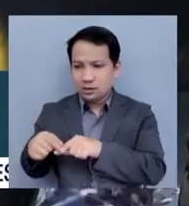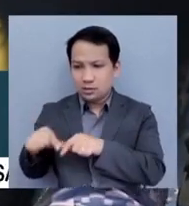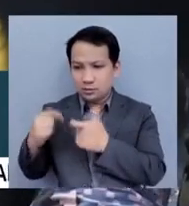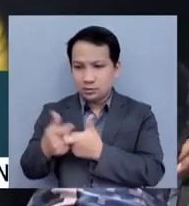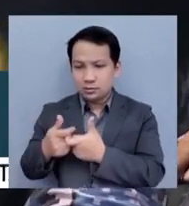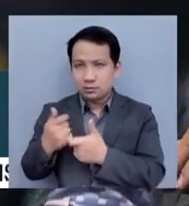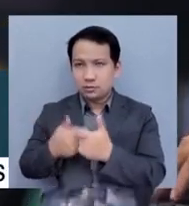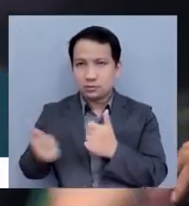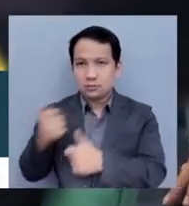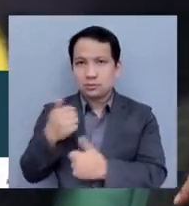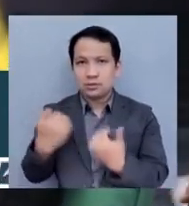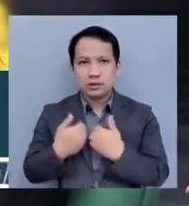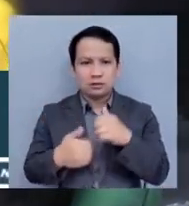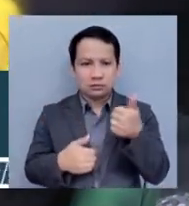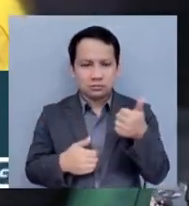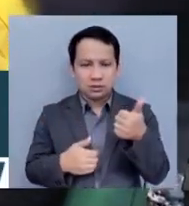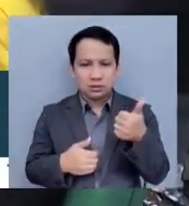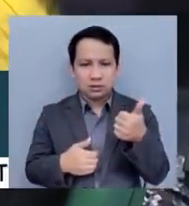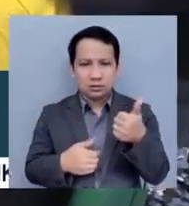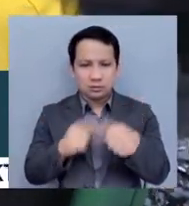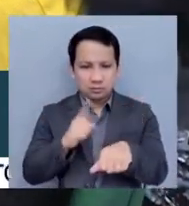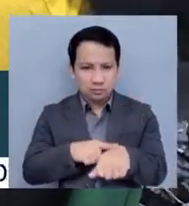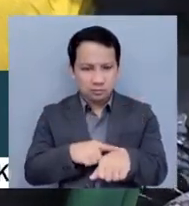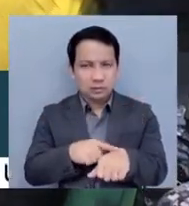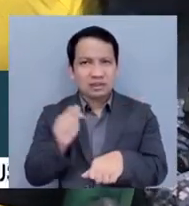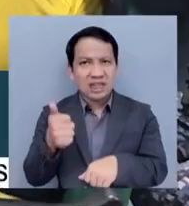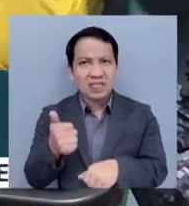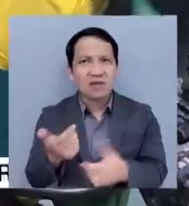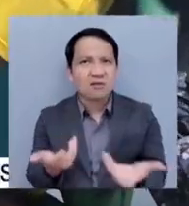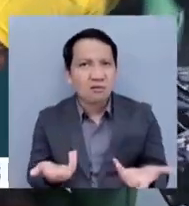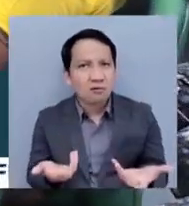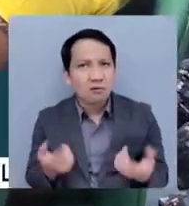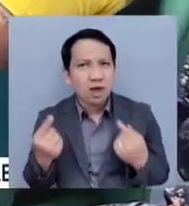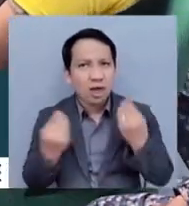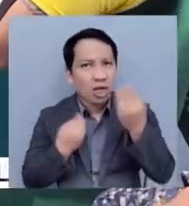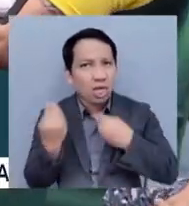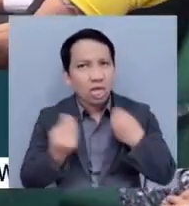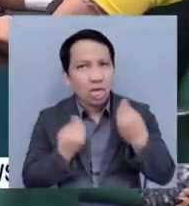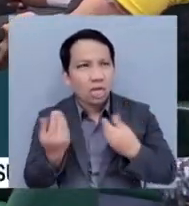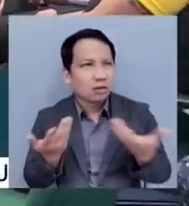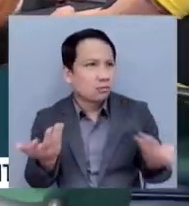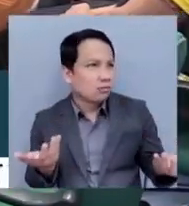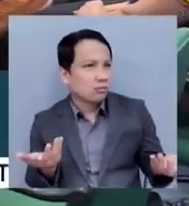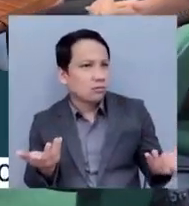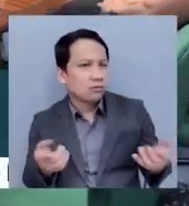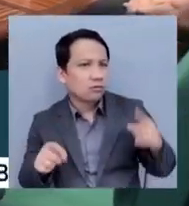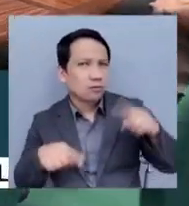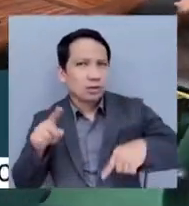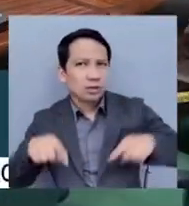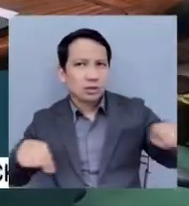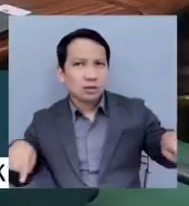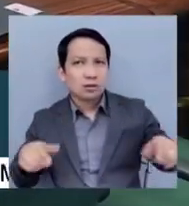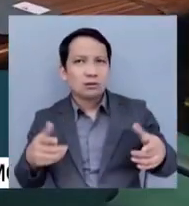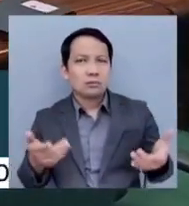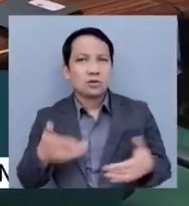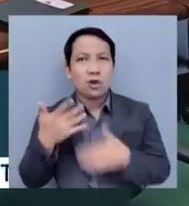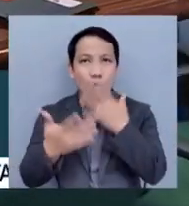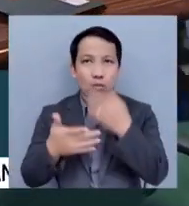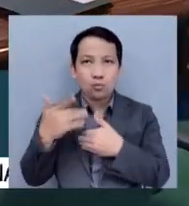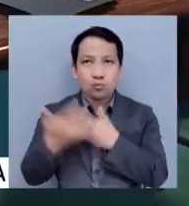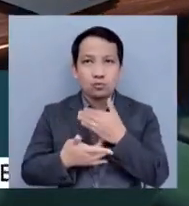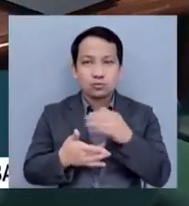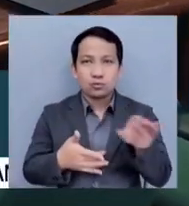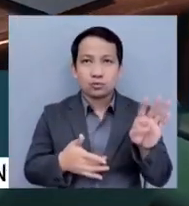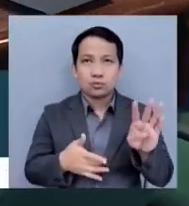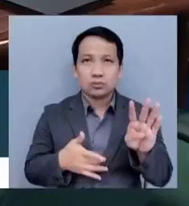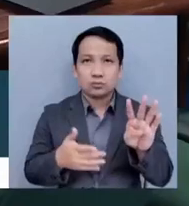niya, 10 o'clock. Okay. So, hindi mo malaman ngayon, assuming na yung pinakamaaga, 4 o'clock ang dating